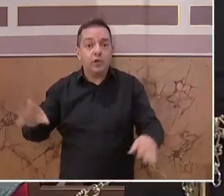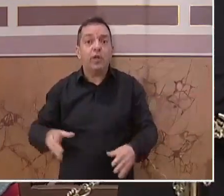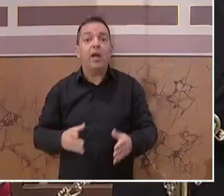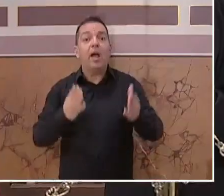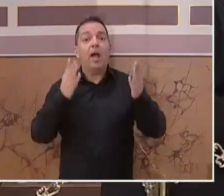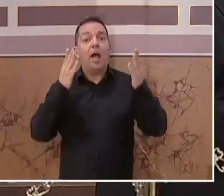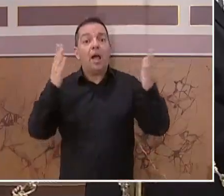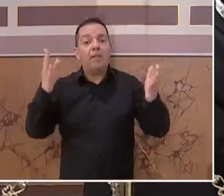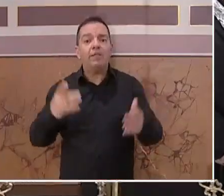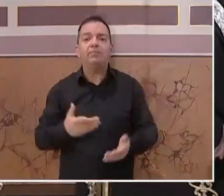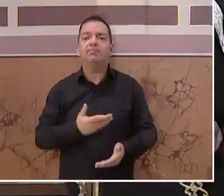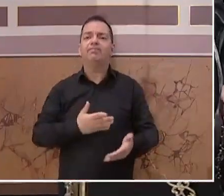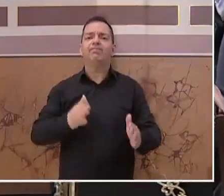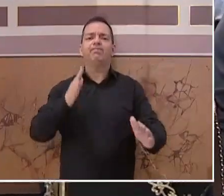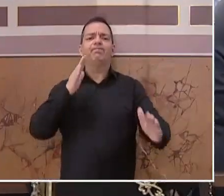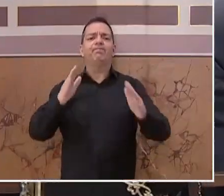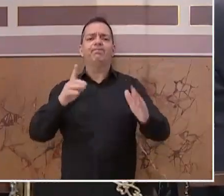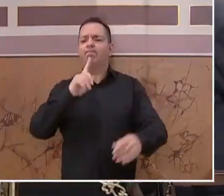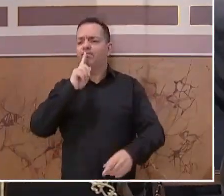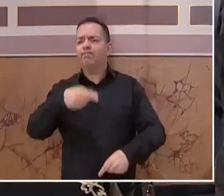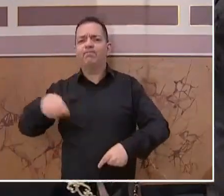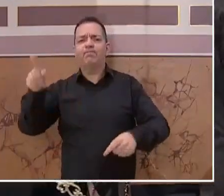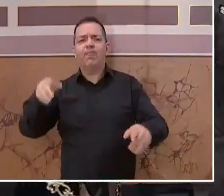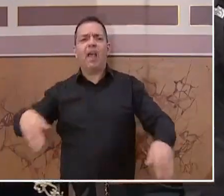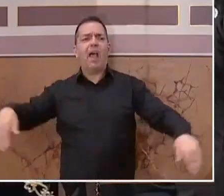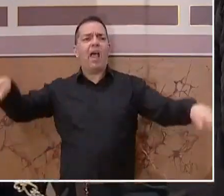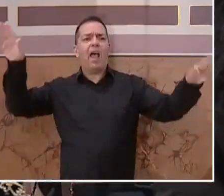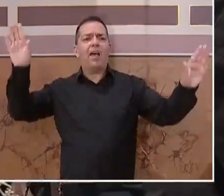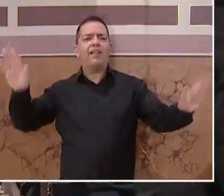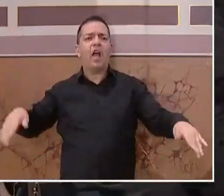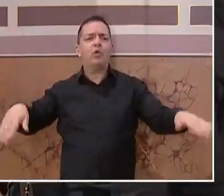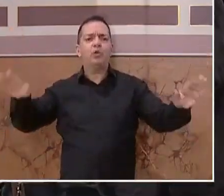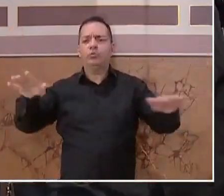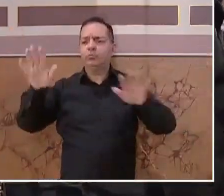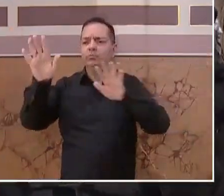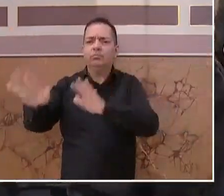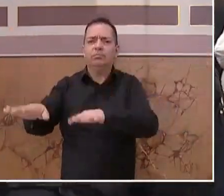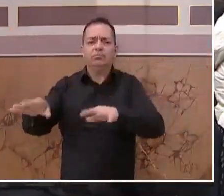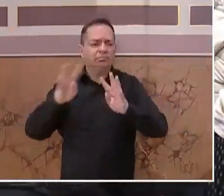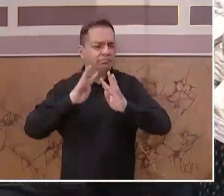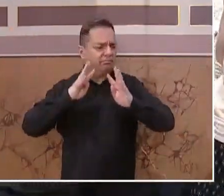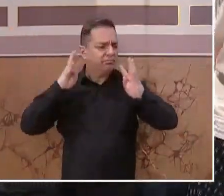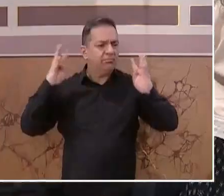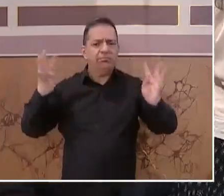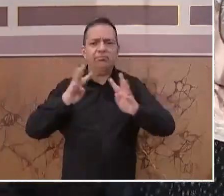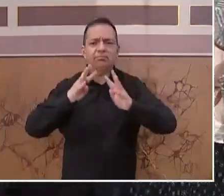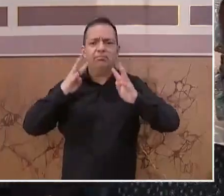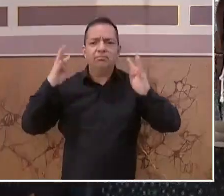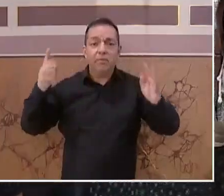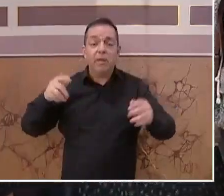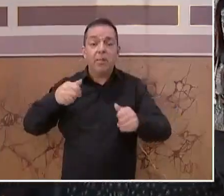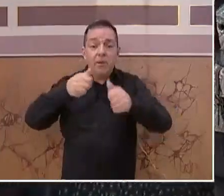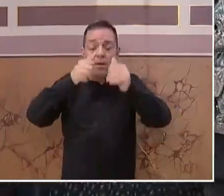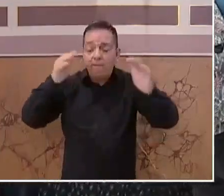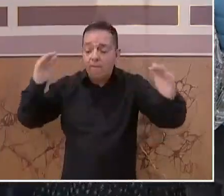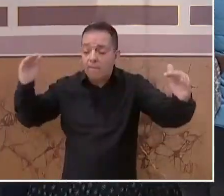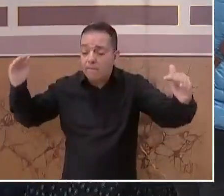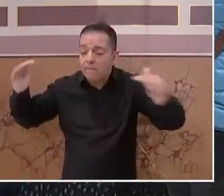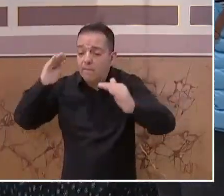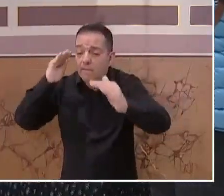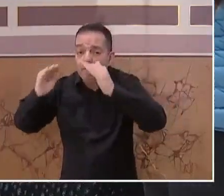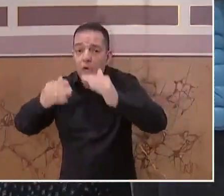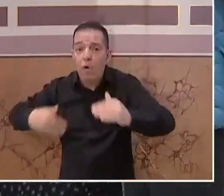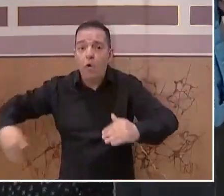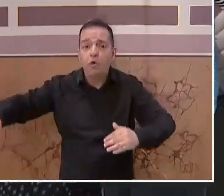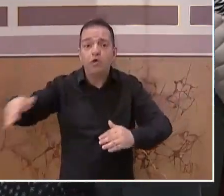Δυνάμεων, η οποία μας περιβάλλει με την μητρική της αγάπη και μας αγκαλιάζει με